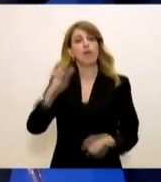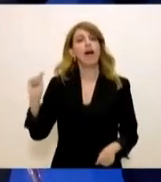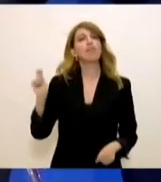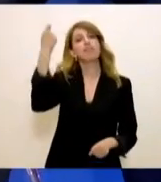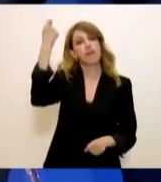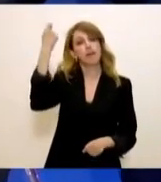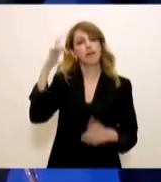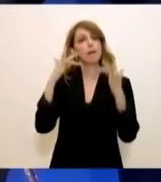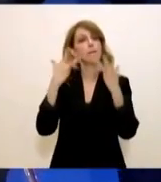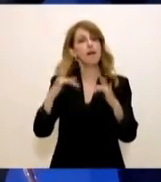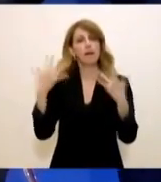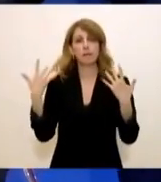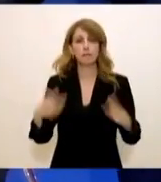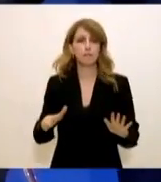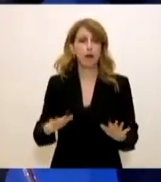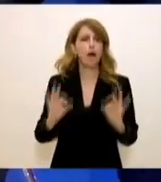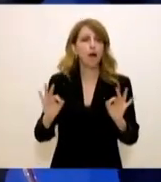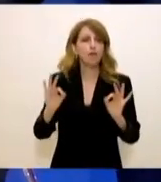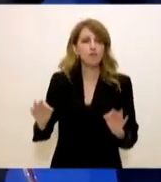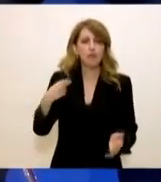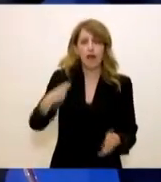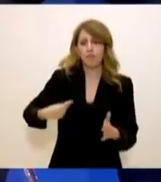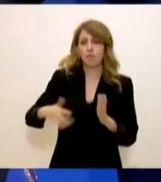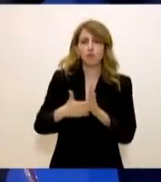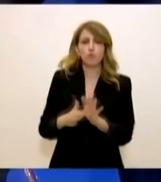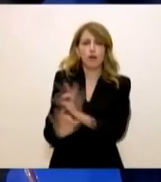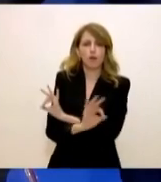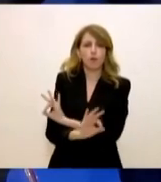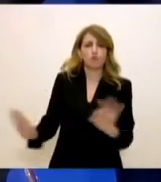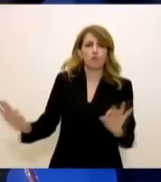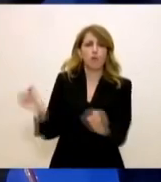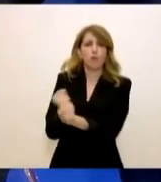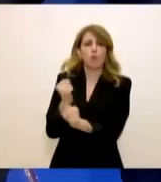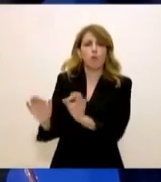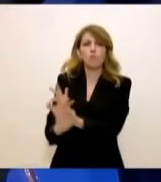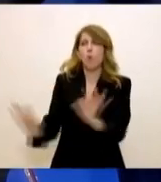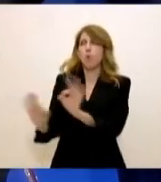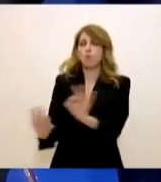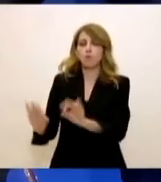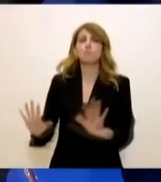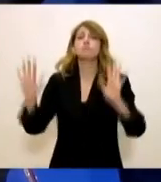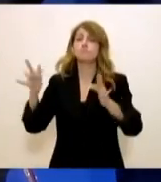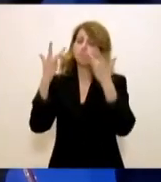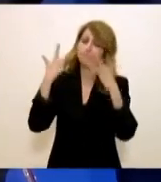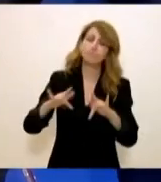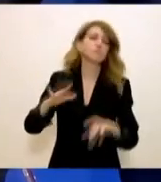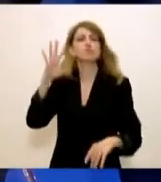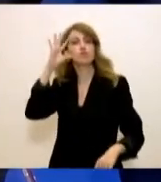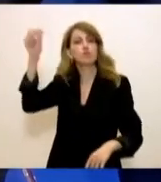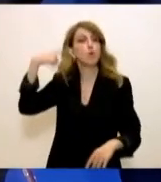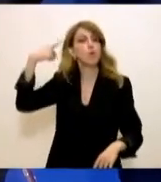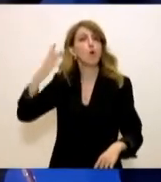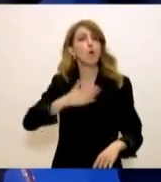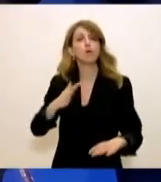αφήνοντας τη σιγουριά μιας θ θέσεις για να κυνηγήσω το όνειρό μου το όνειρό μου είναι η δημιουργία εκδηλώσεων έχω σπουδάσει